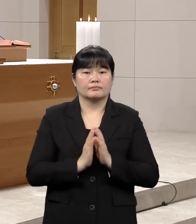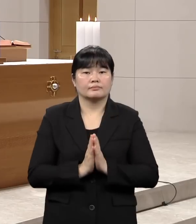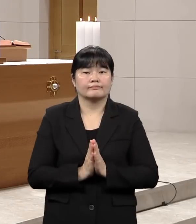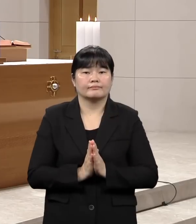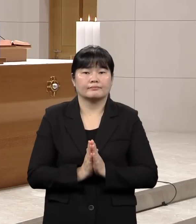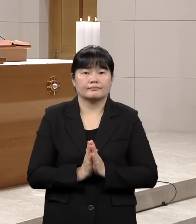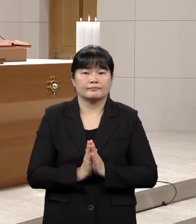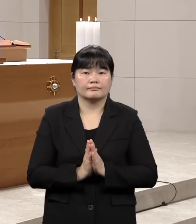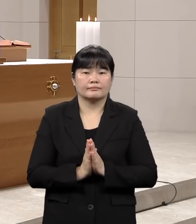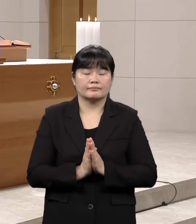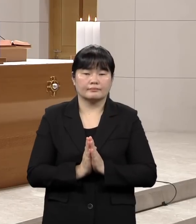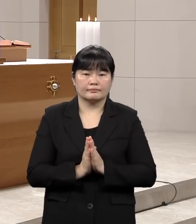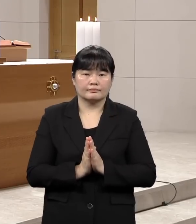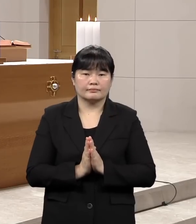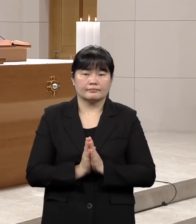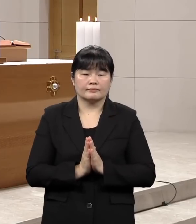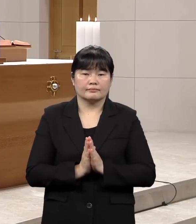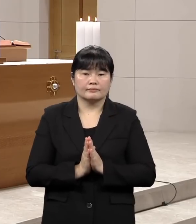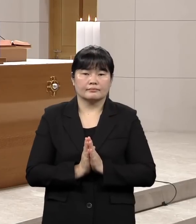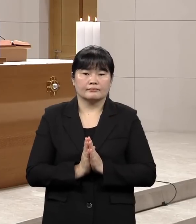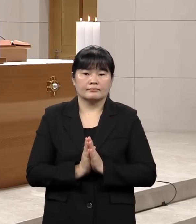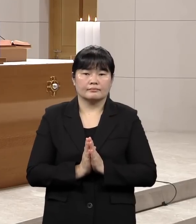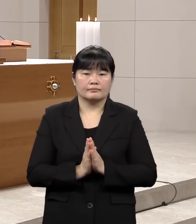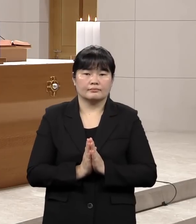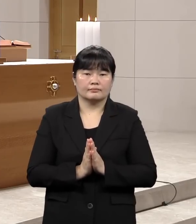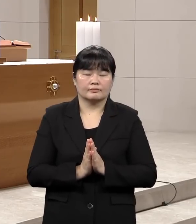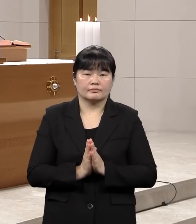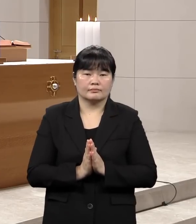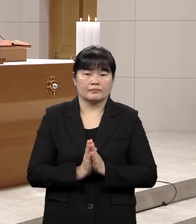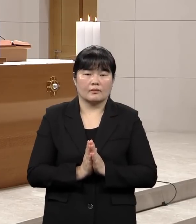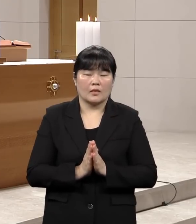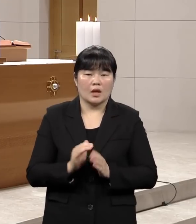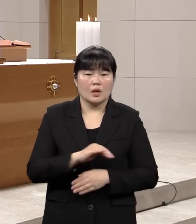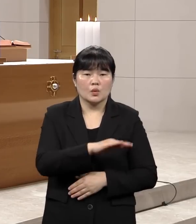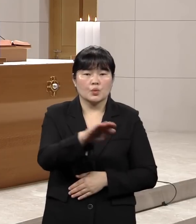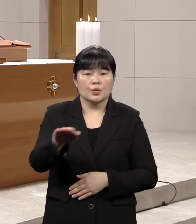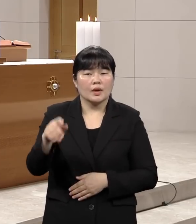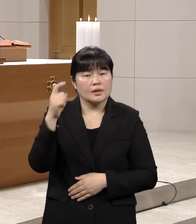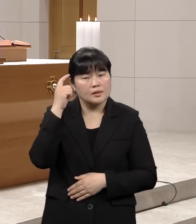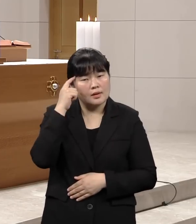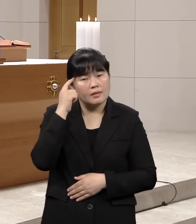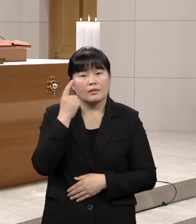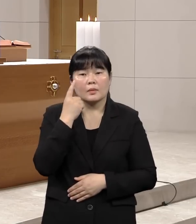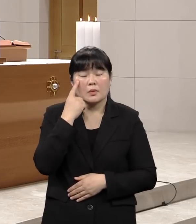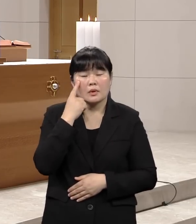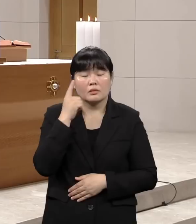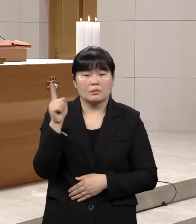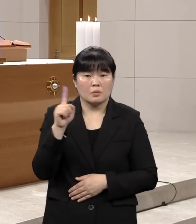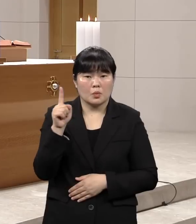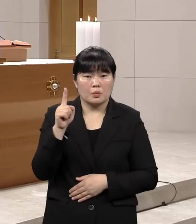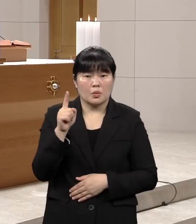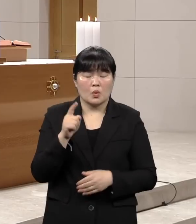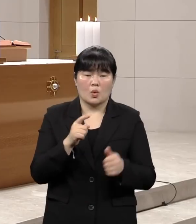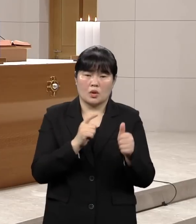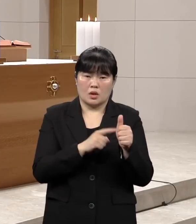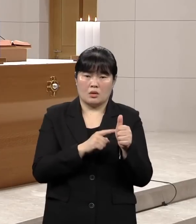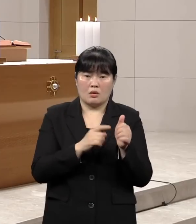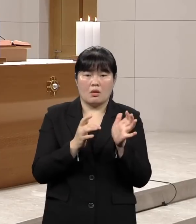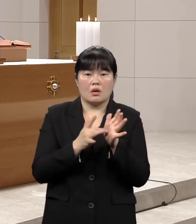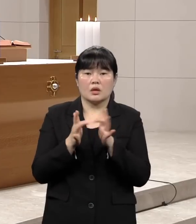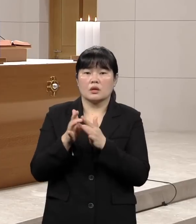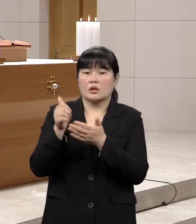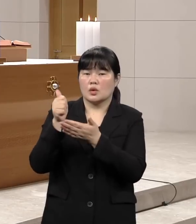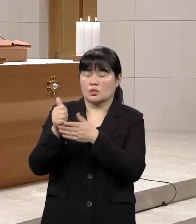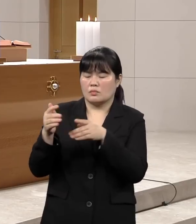겁니다 하지만 정말 중요한 것은 그가 예수님을 바로 한 번에